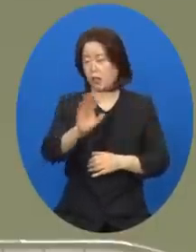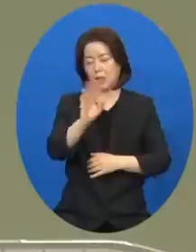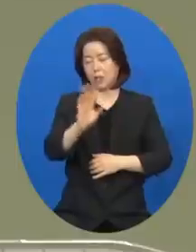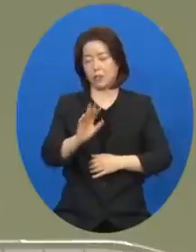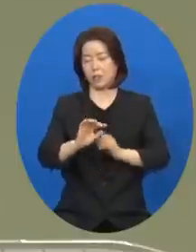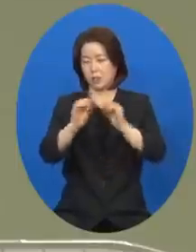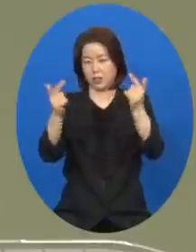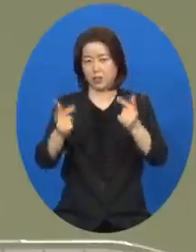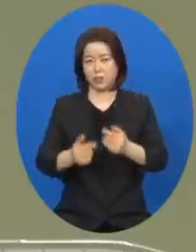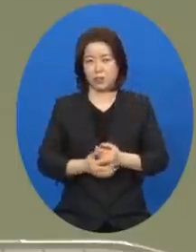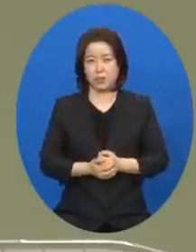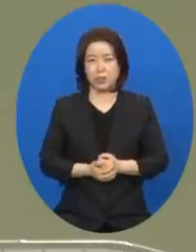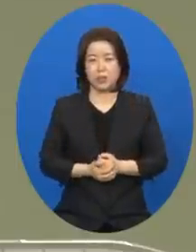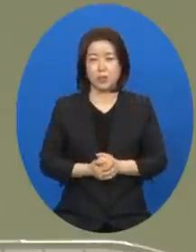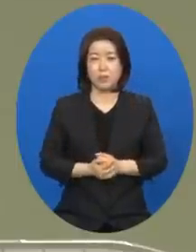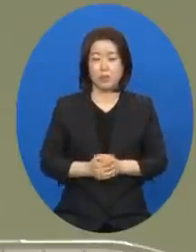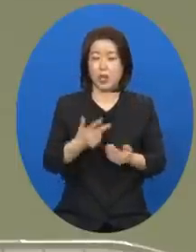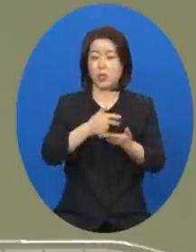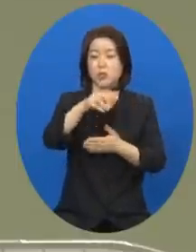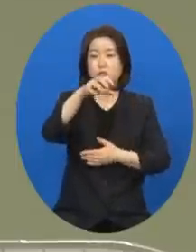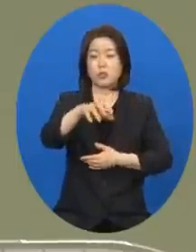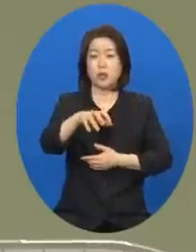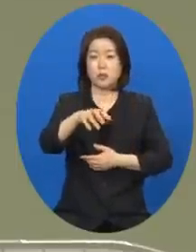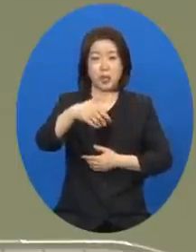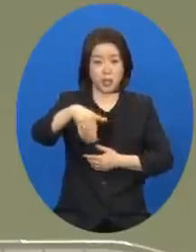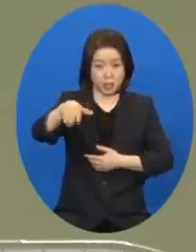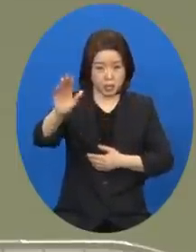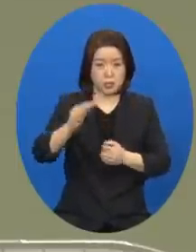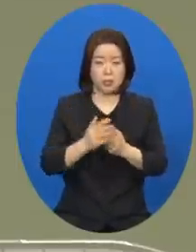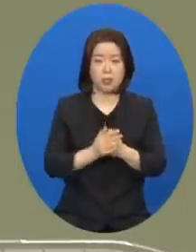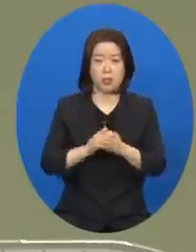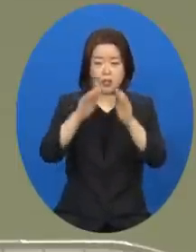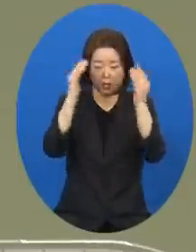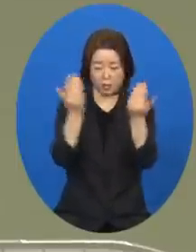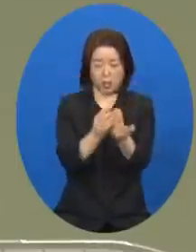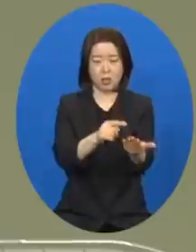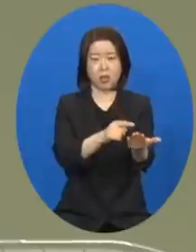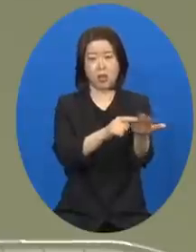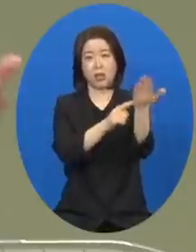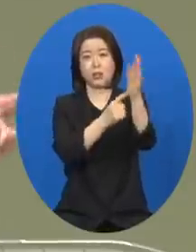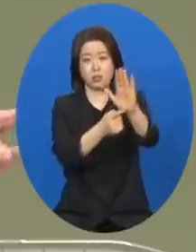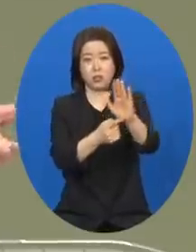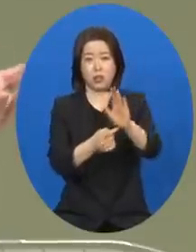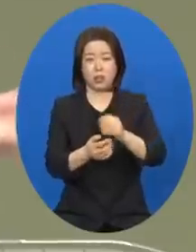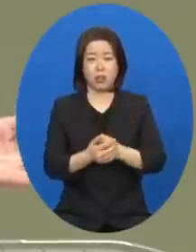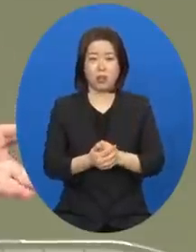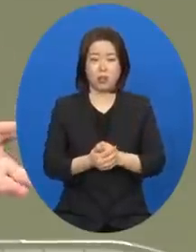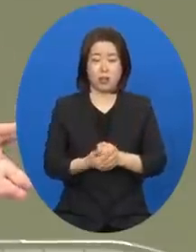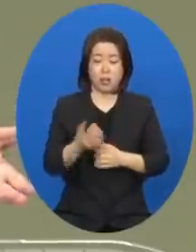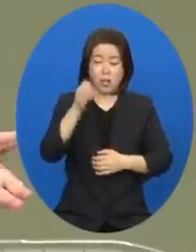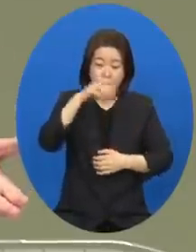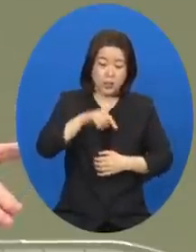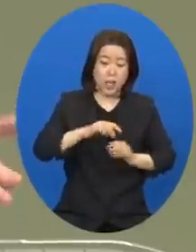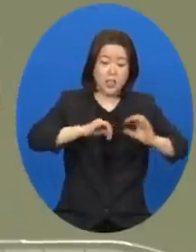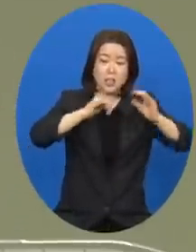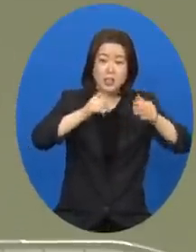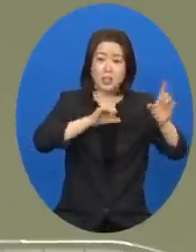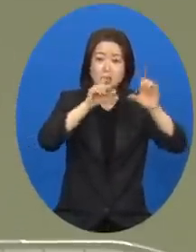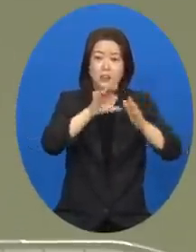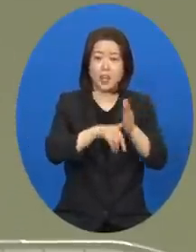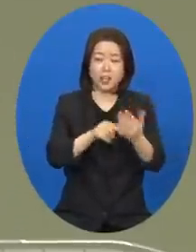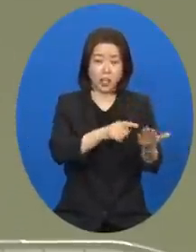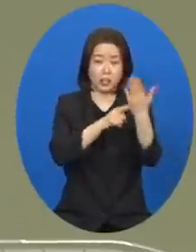말씀입니다. 주님 앞에 가서 그거 다 드러났을 때 차라리 이 세상에서 드러나고